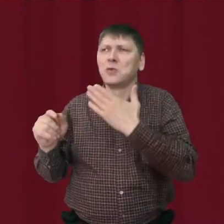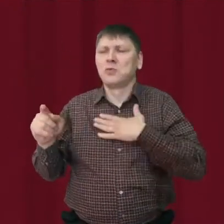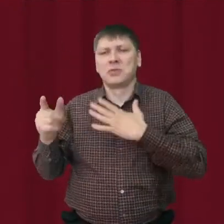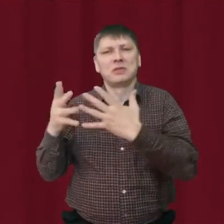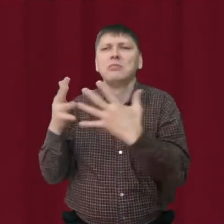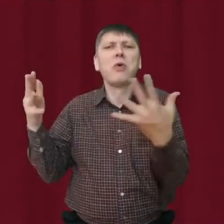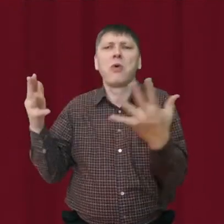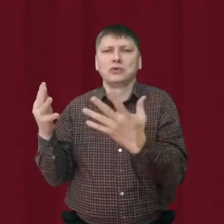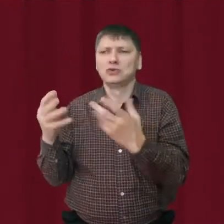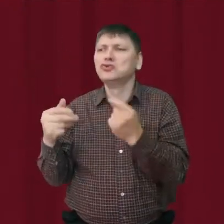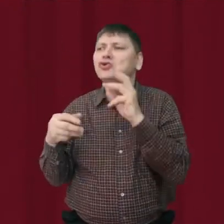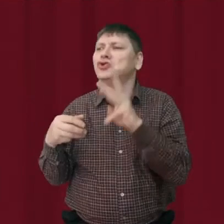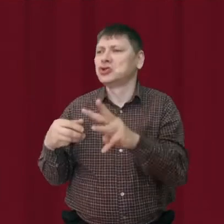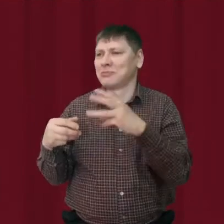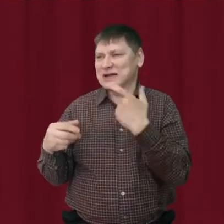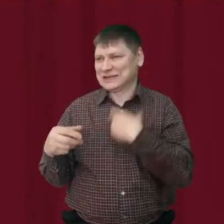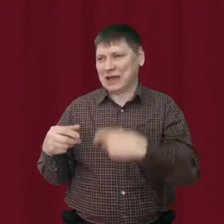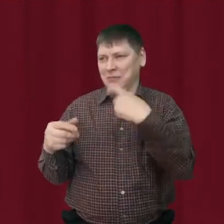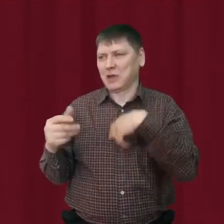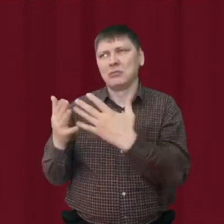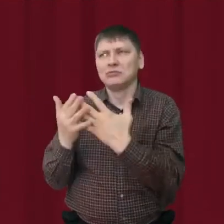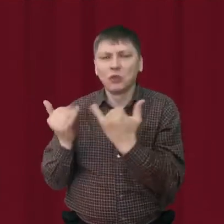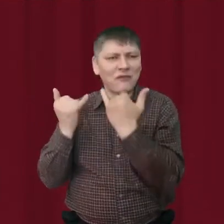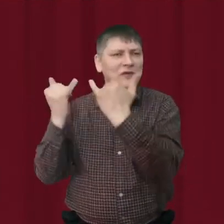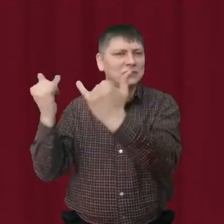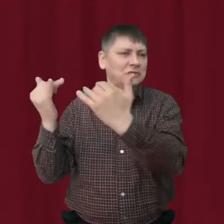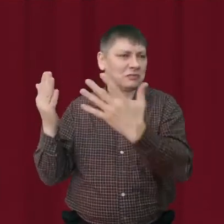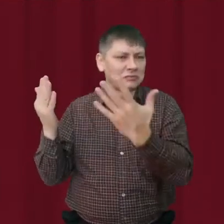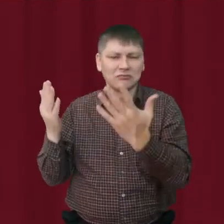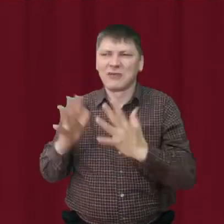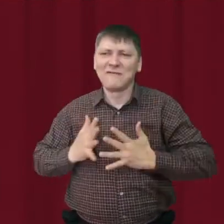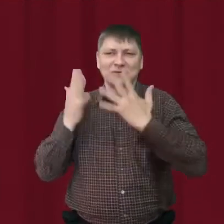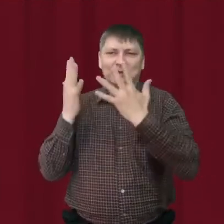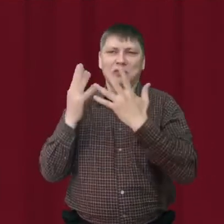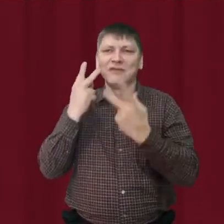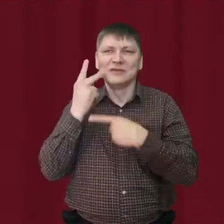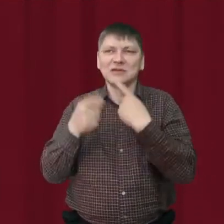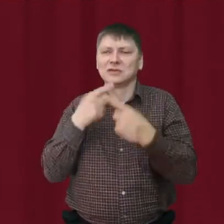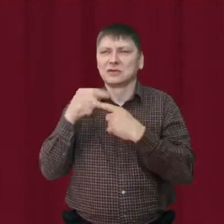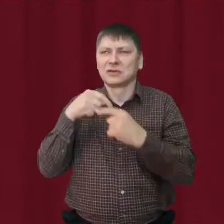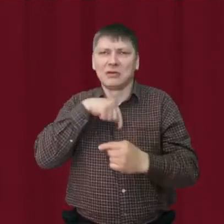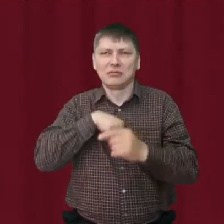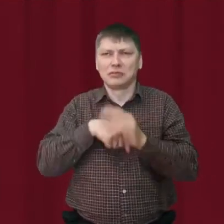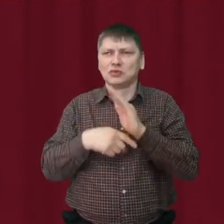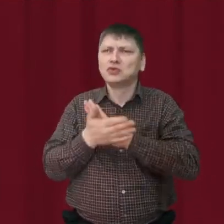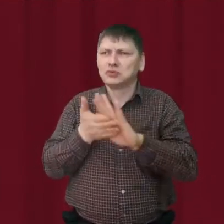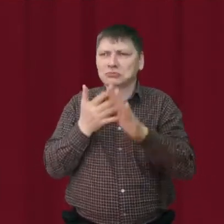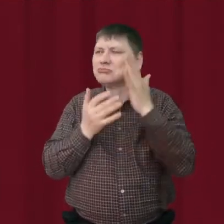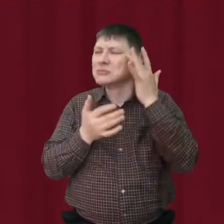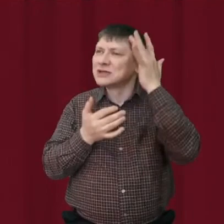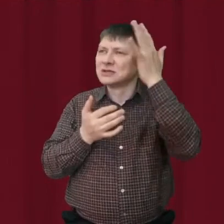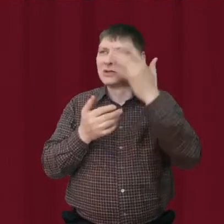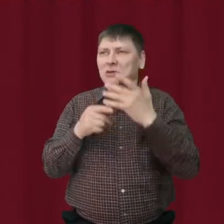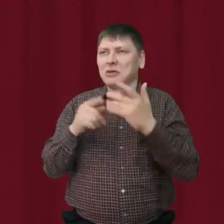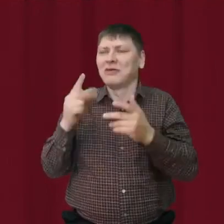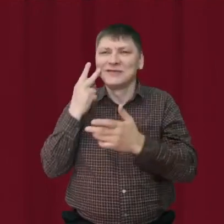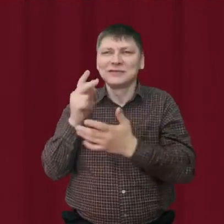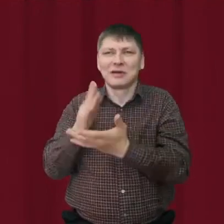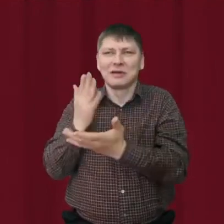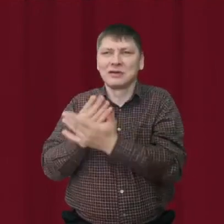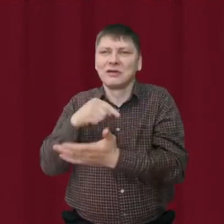особым почтением, с уважением, с восторгом. Он всегда движим чистыми мотивами. Он испытывает определенный